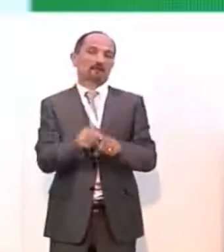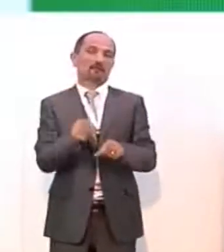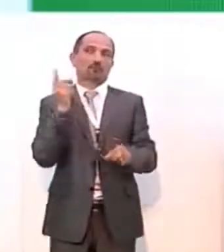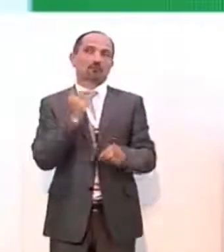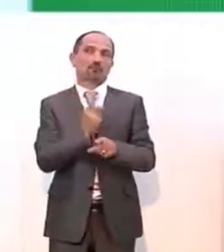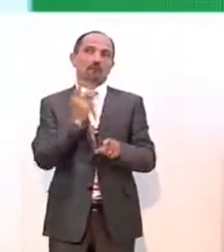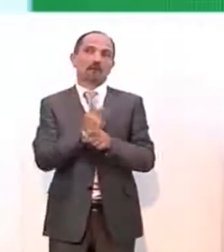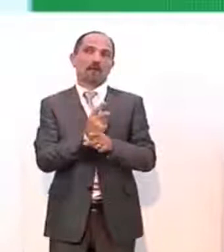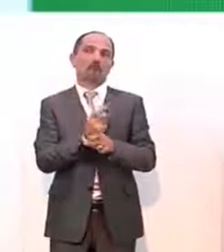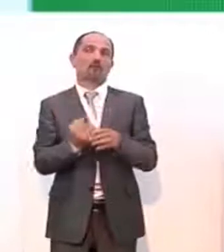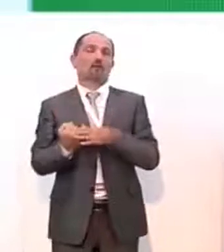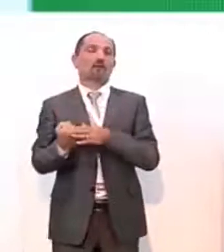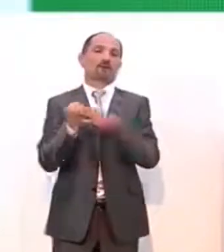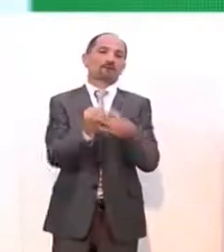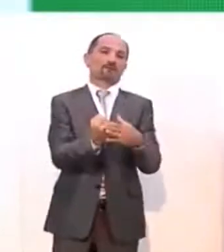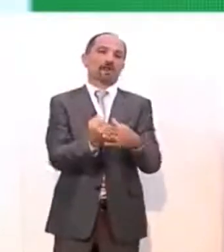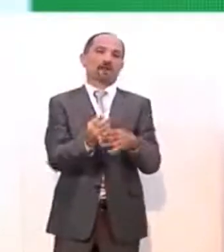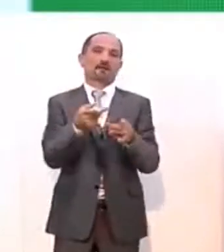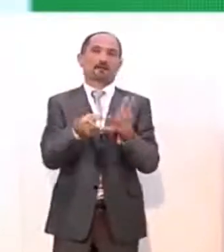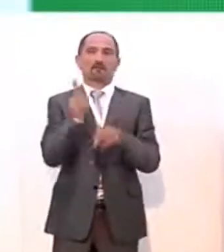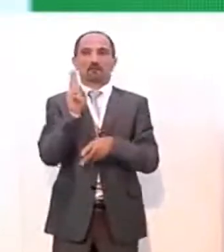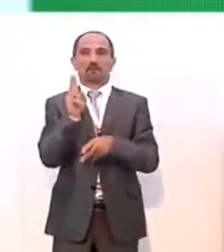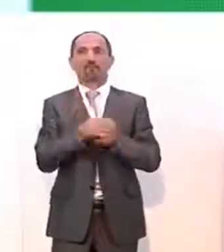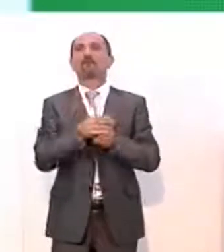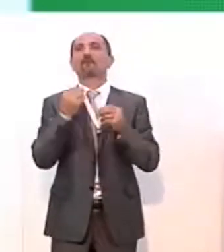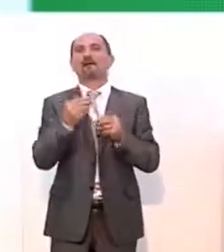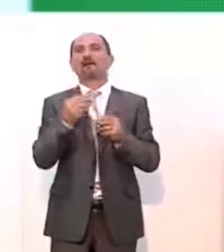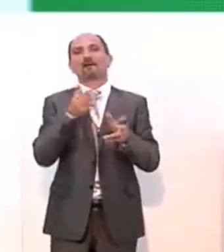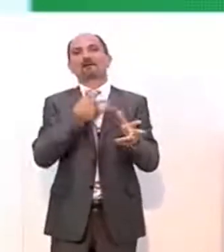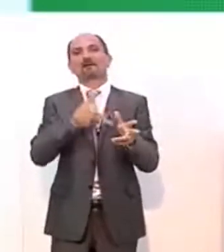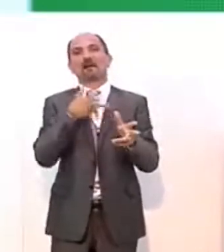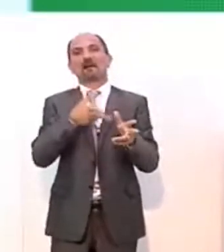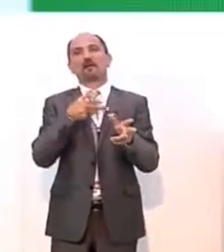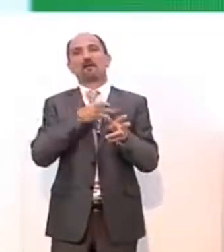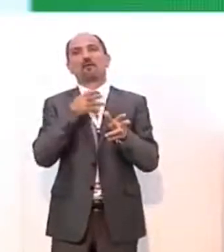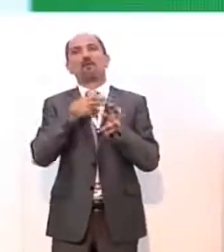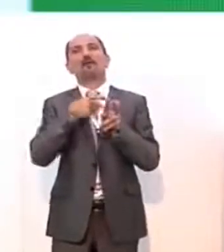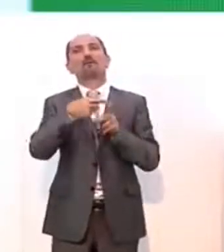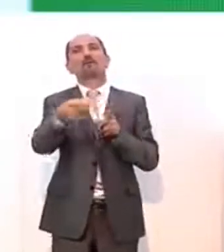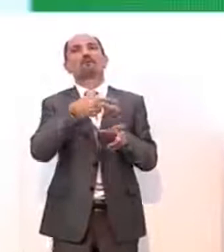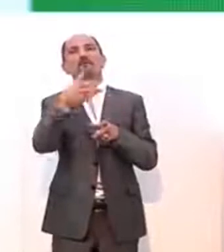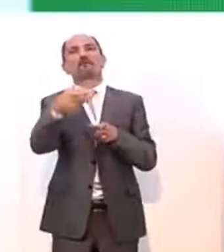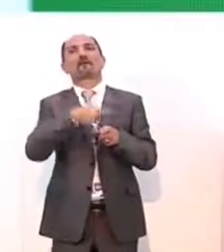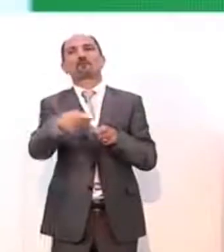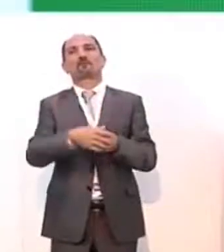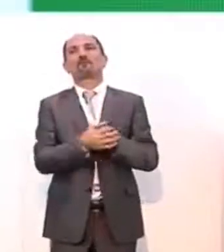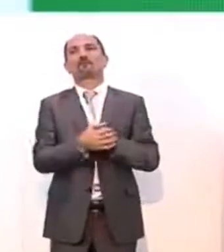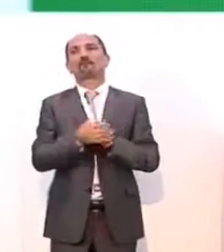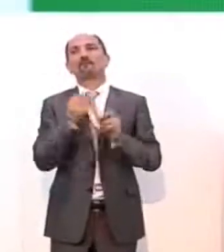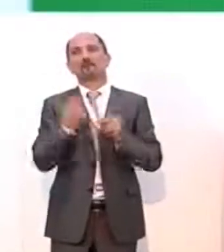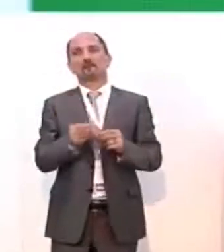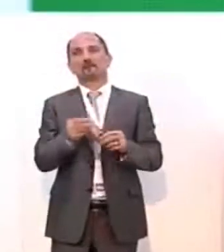Dobbiamo rafforzare questa situazione, ma il treno è in movimento. Perché